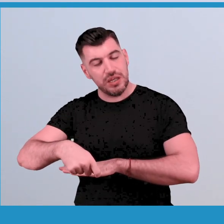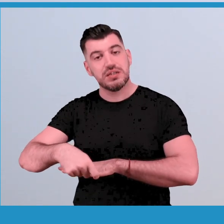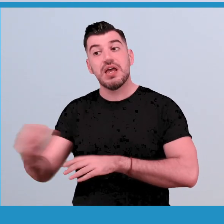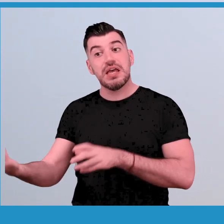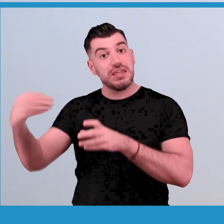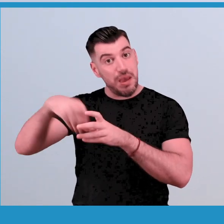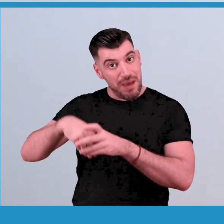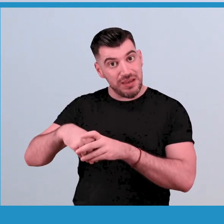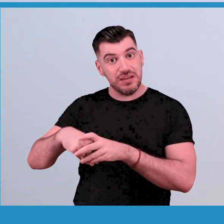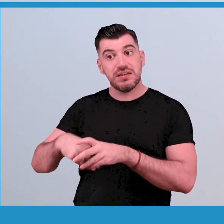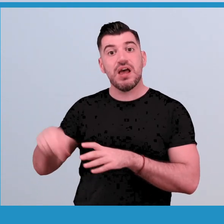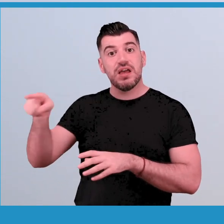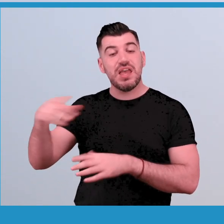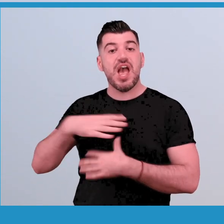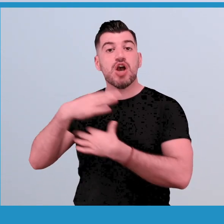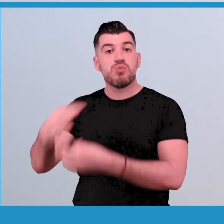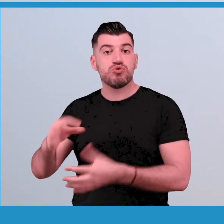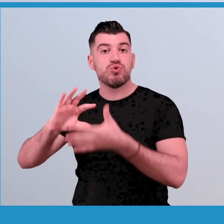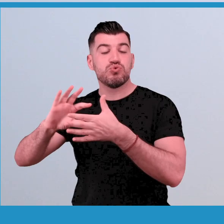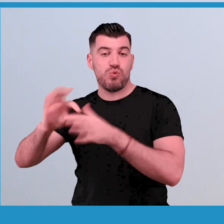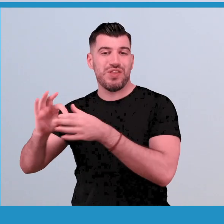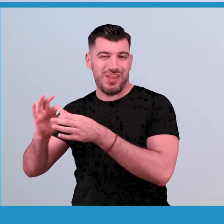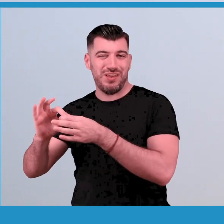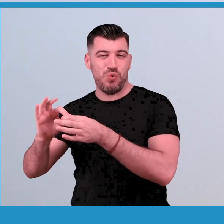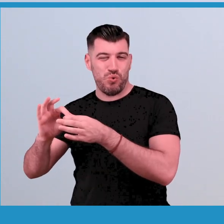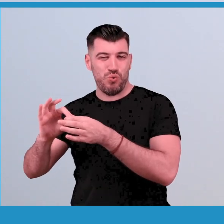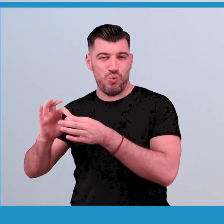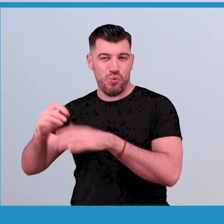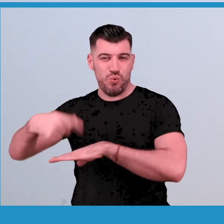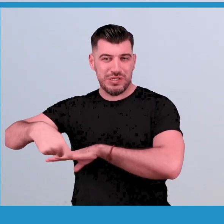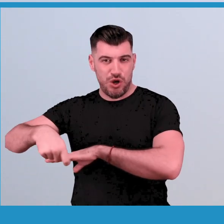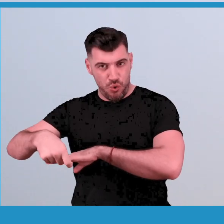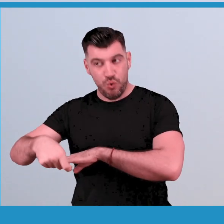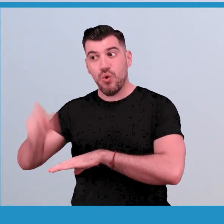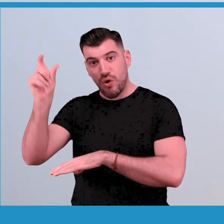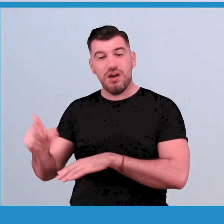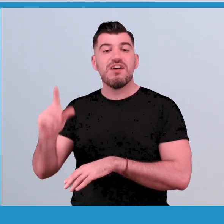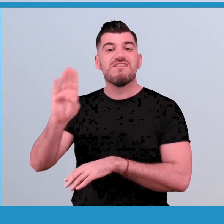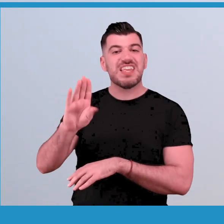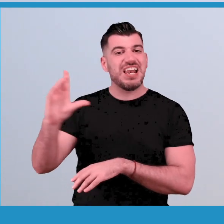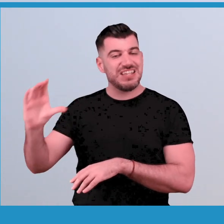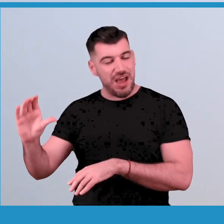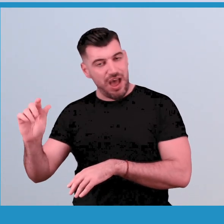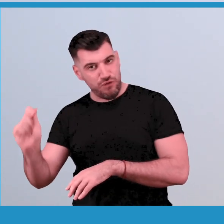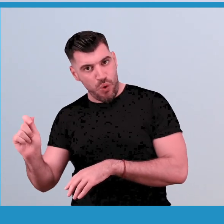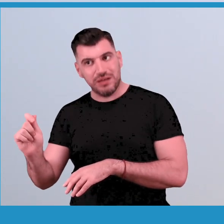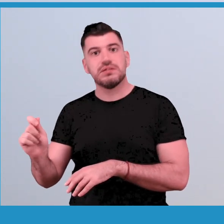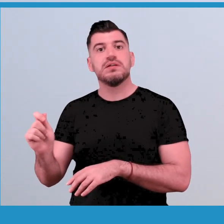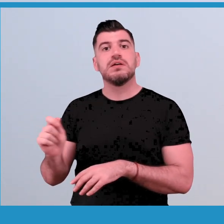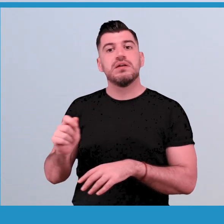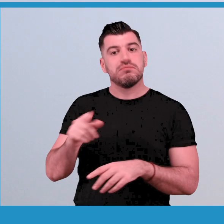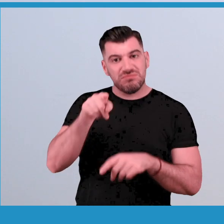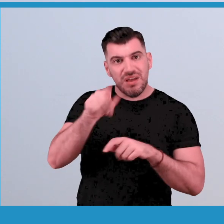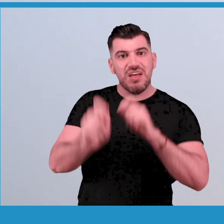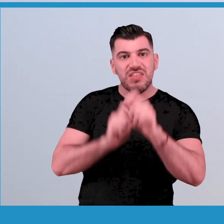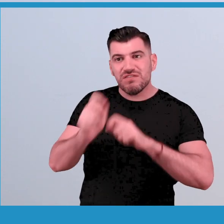τακτικός εκπρόσωπος της Ολομέλειας των Δικηγορικών Συλλόγων της χώρας, ο Βαγγέλης Αυγουλάς. Κλείνοντας τα θέματα